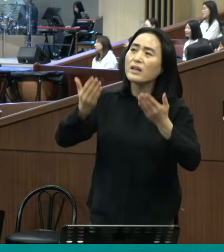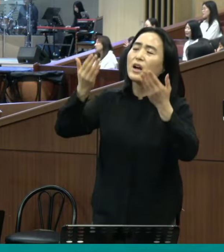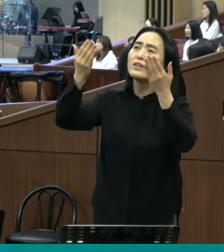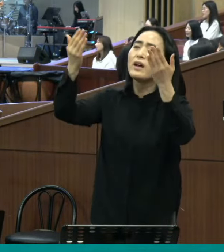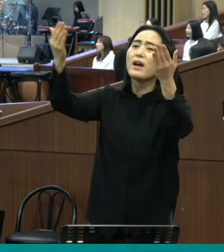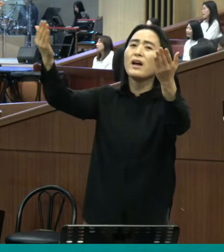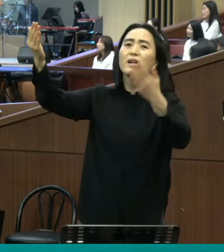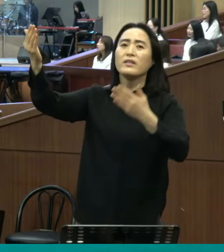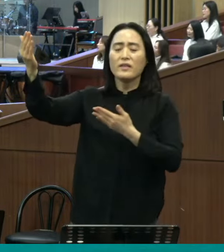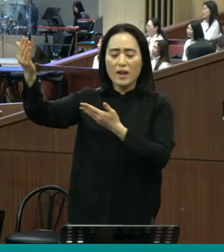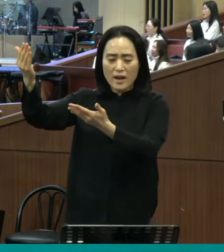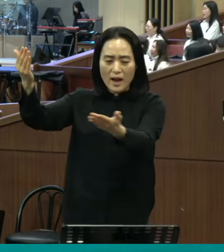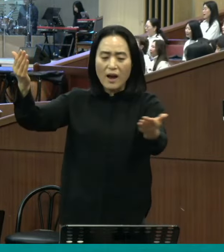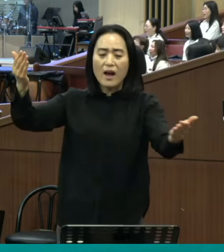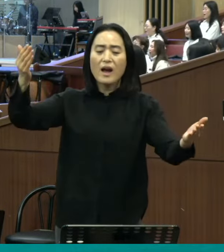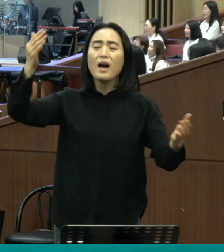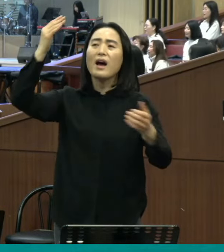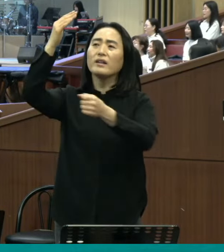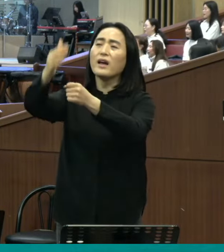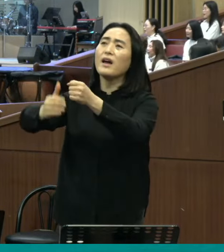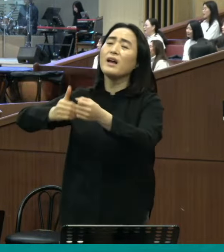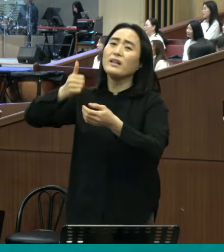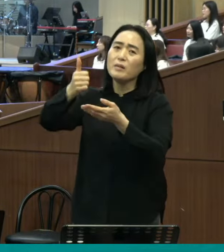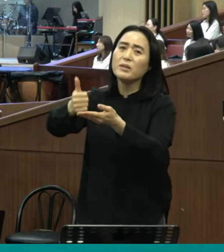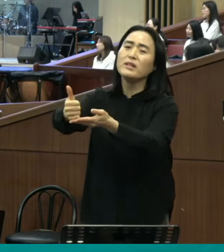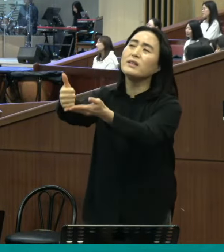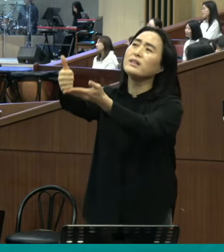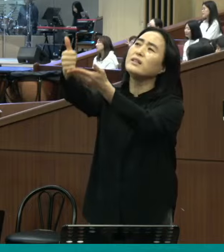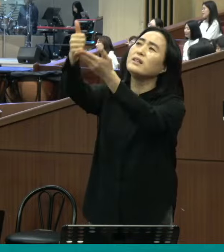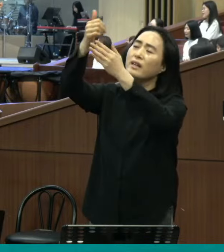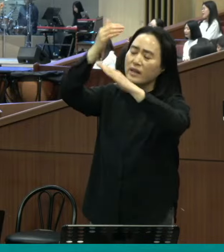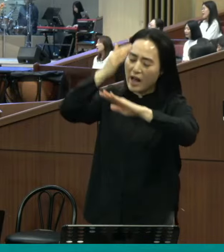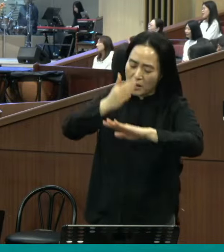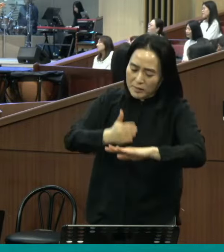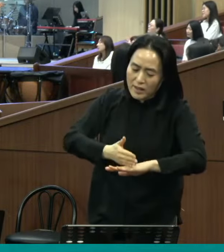찬송할지어다. 내 하나님을